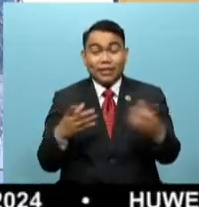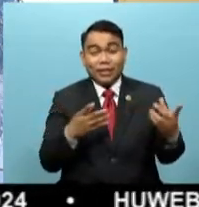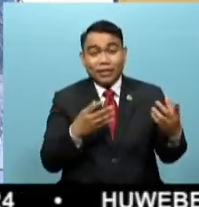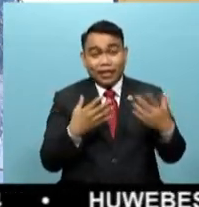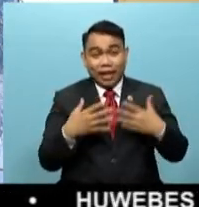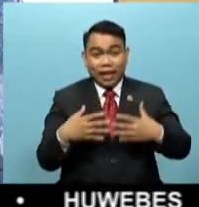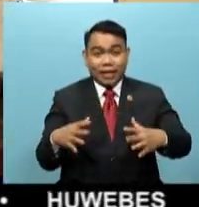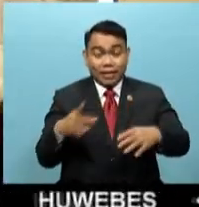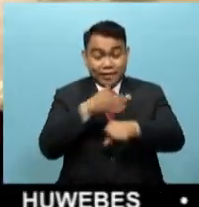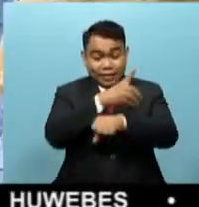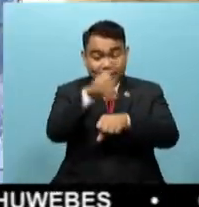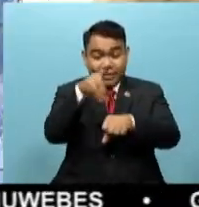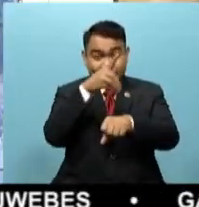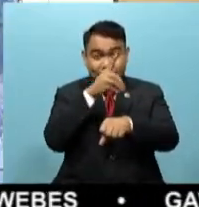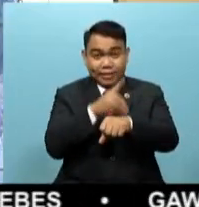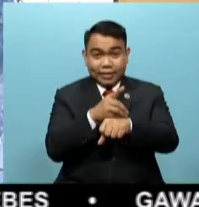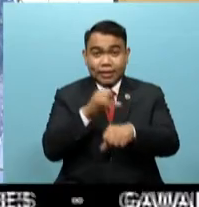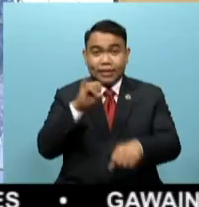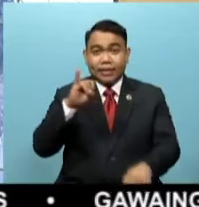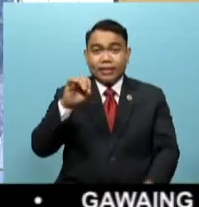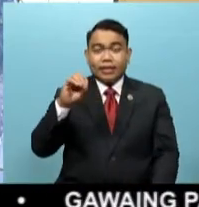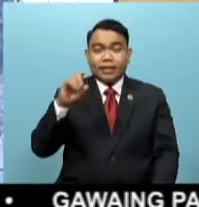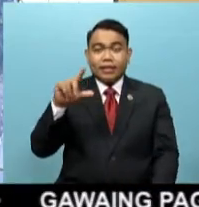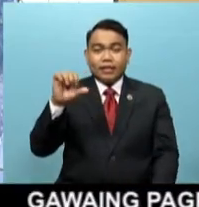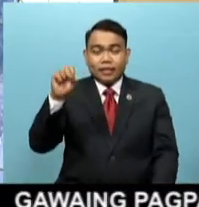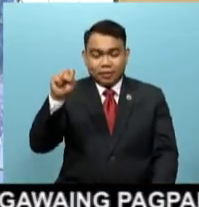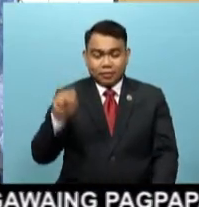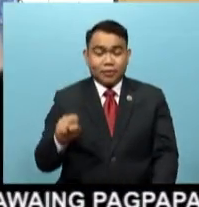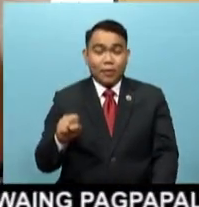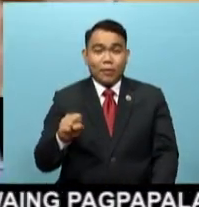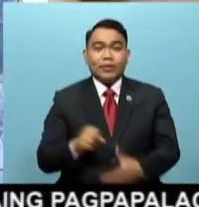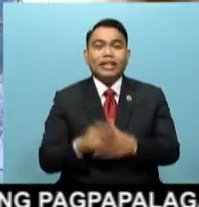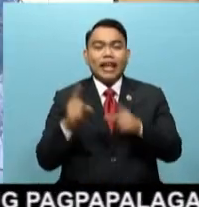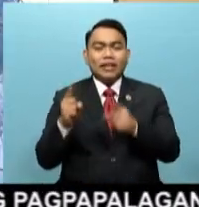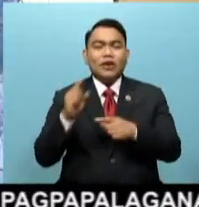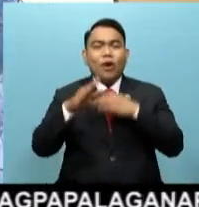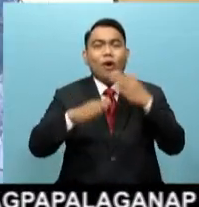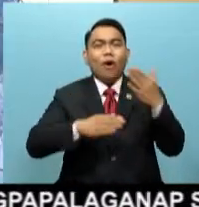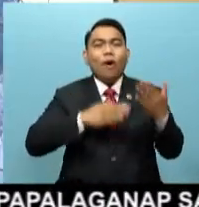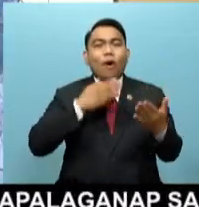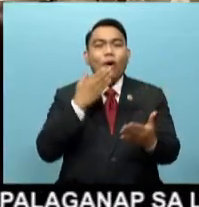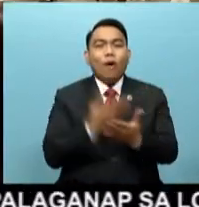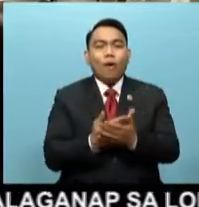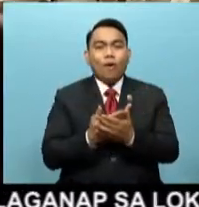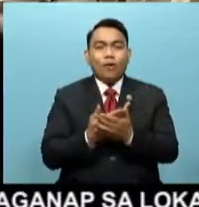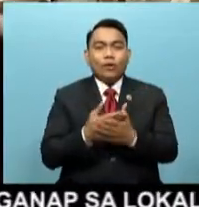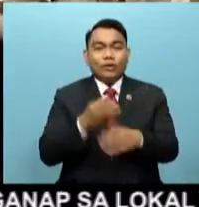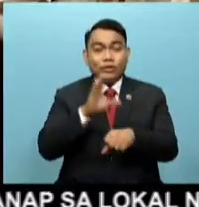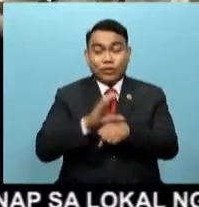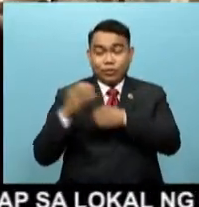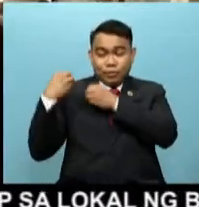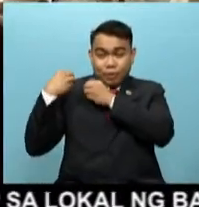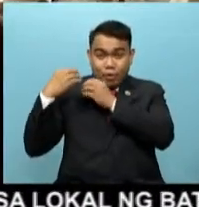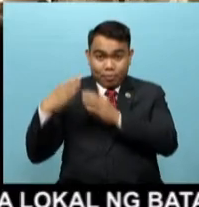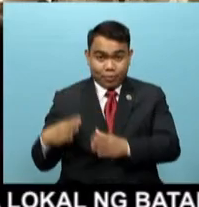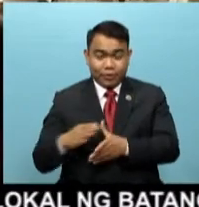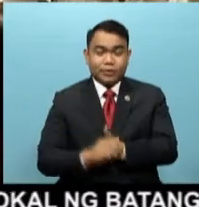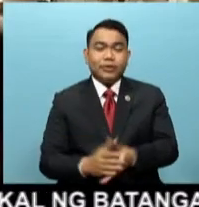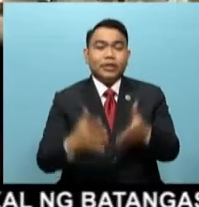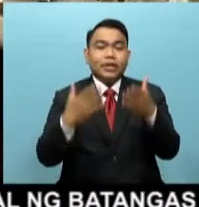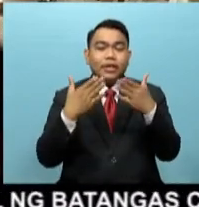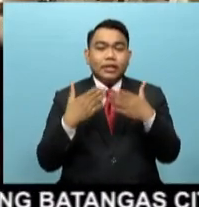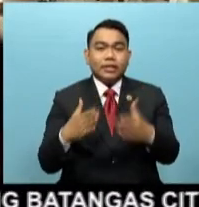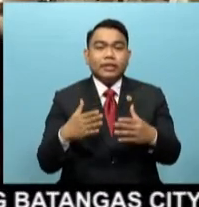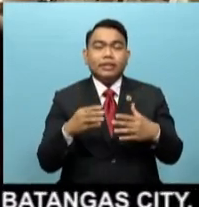Distrito Eklesiastiko ng Iloilo South na dinaluhan ng lahat ng mga may tungkulin. Idinaos ang tanging